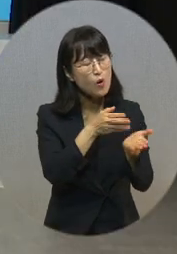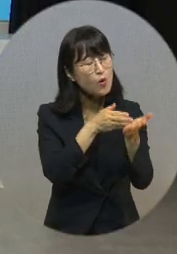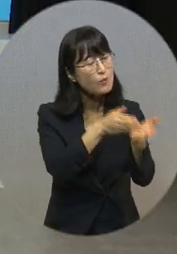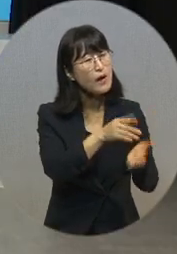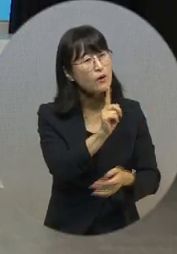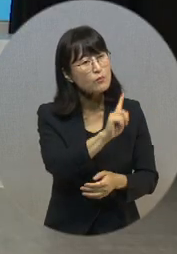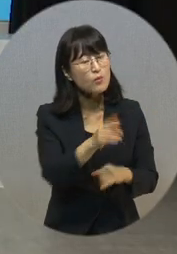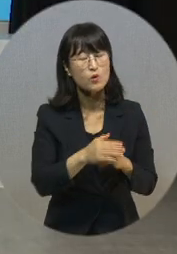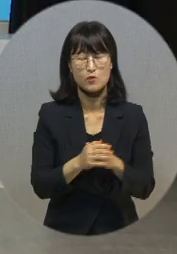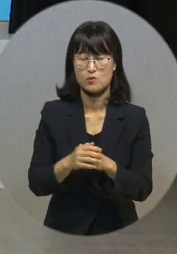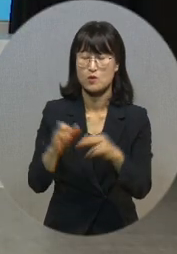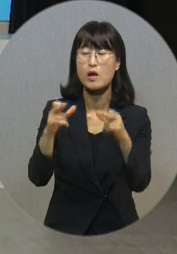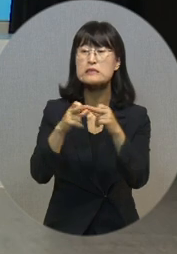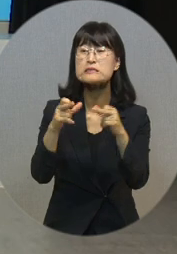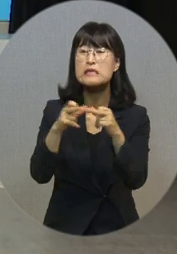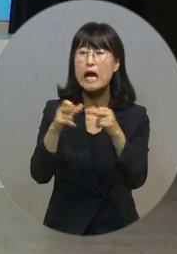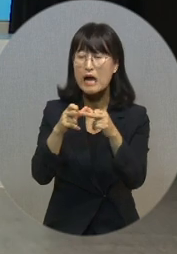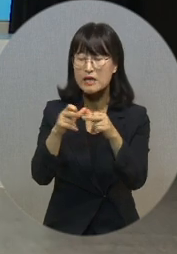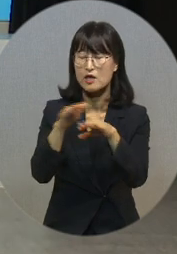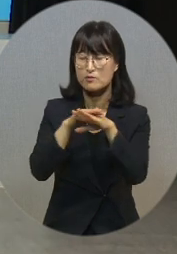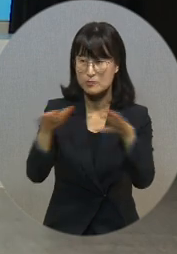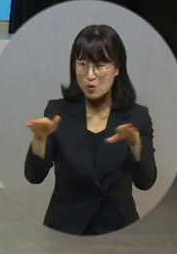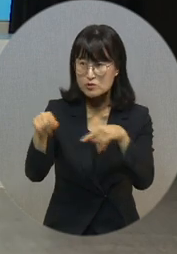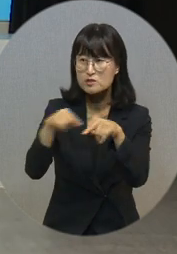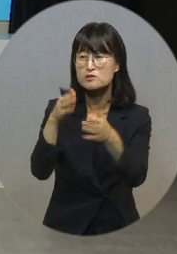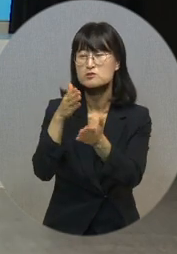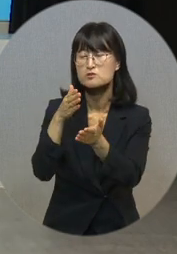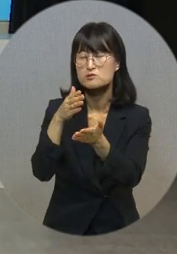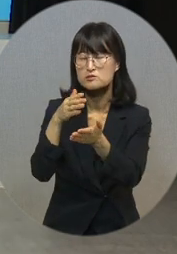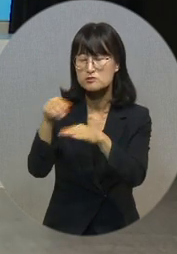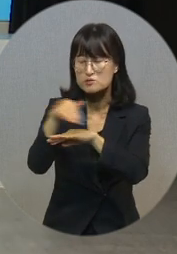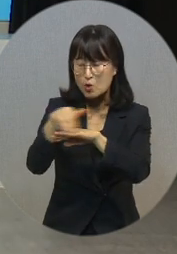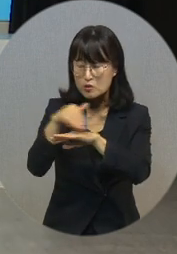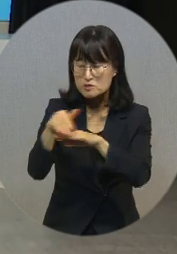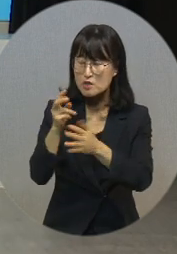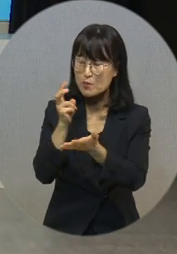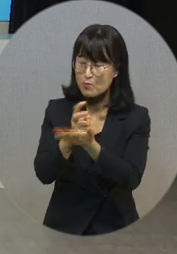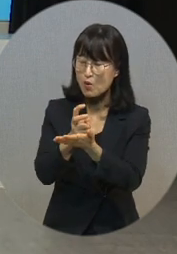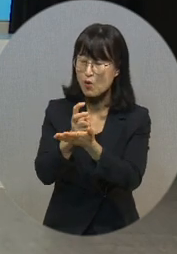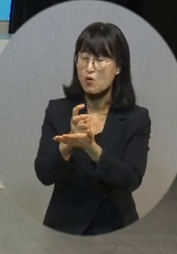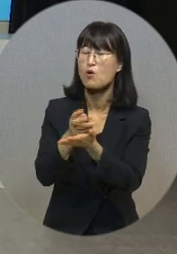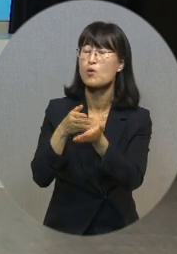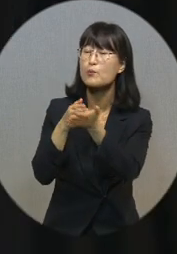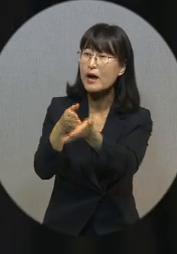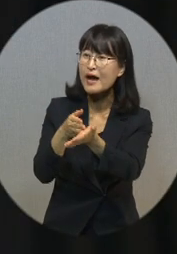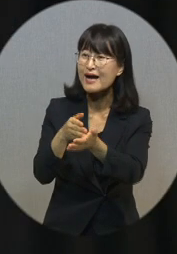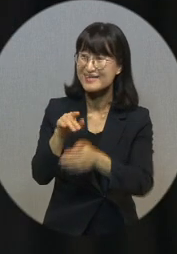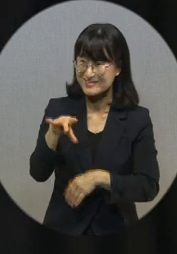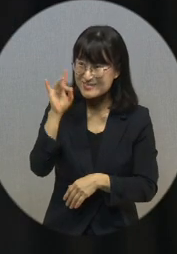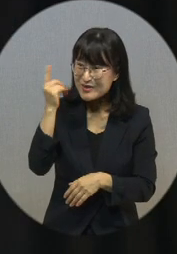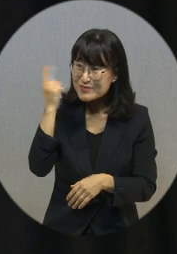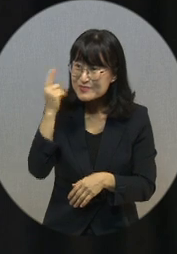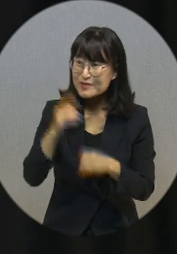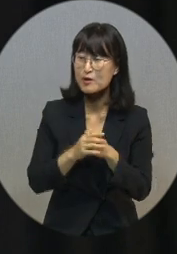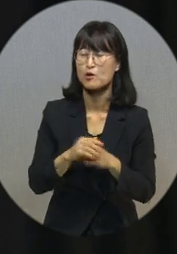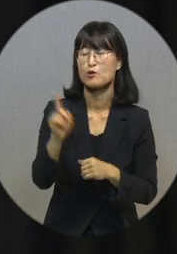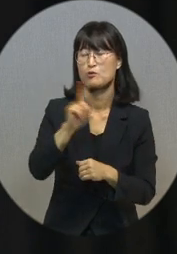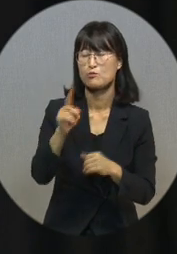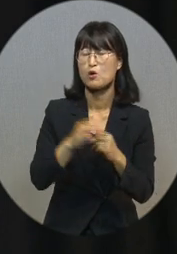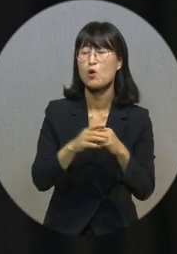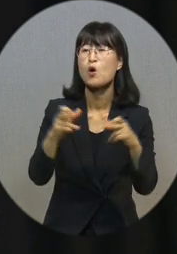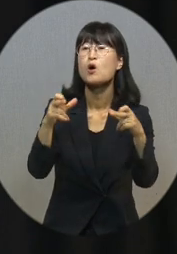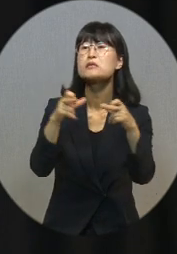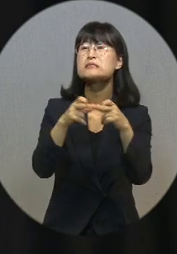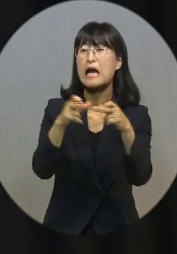네, 장애평등 정책법안이라고 하면 좀 생소하실 수도 있습니다. 네. 쉽게 말해서 장애 주류화를